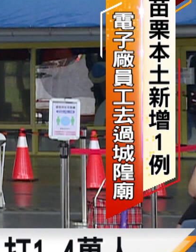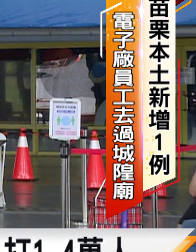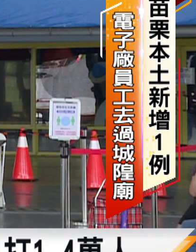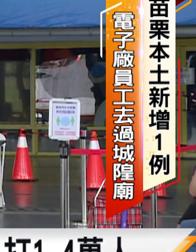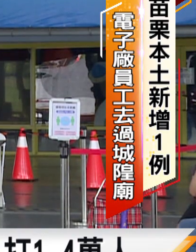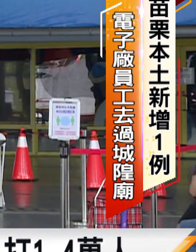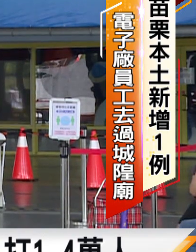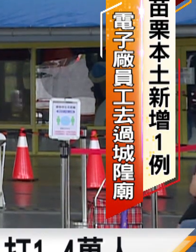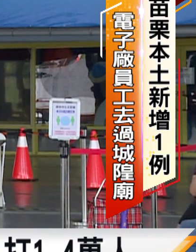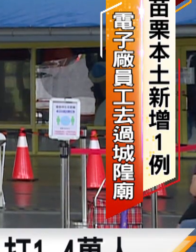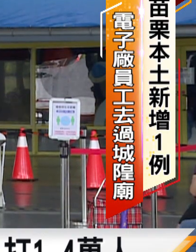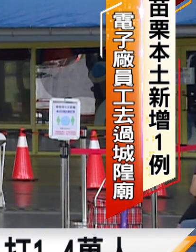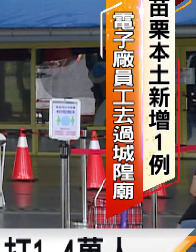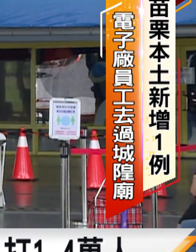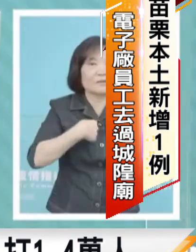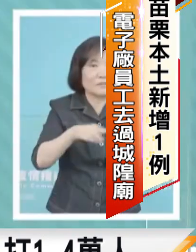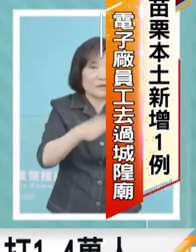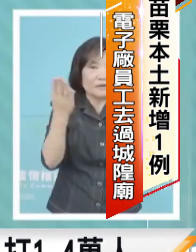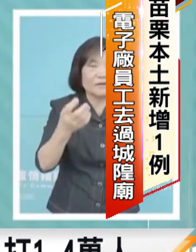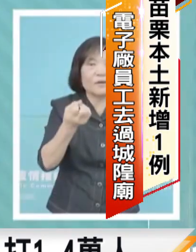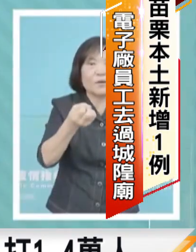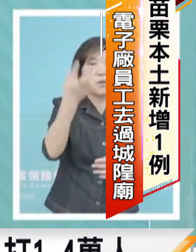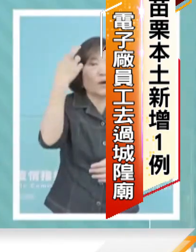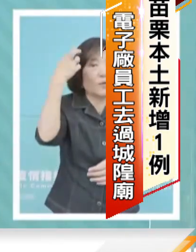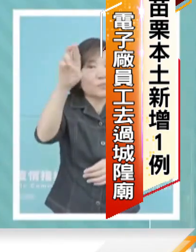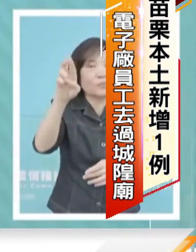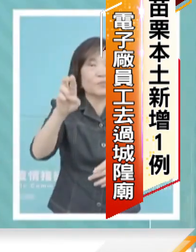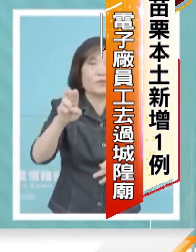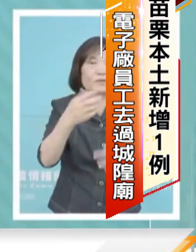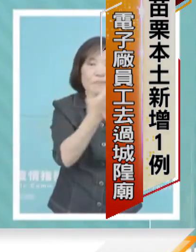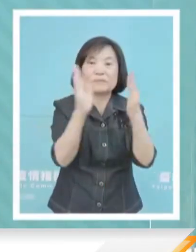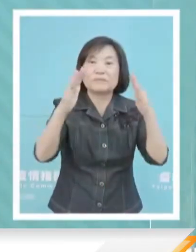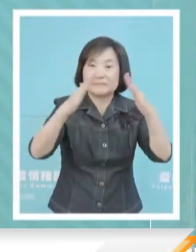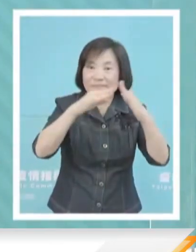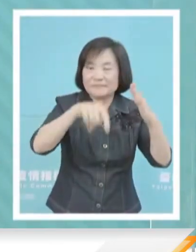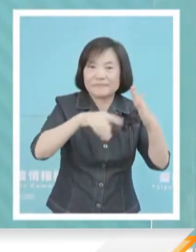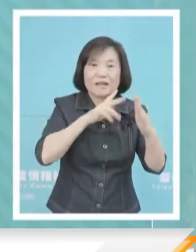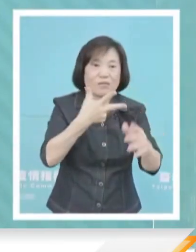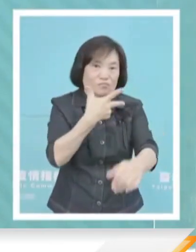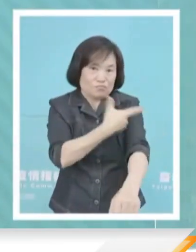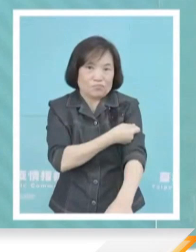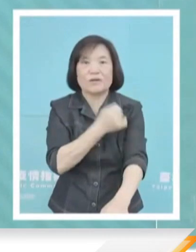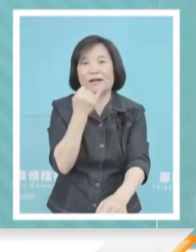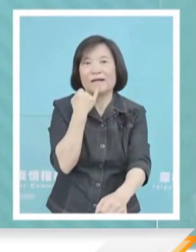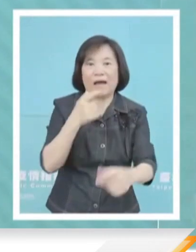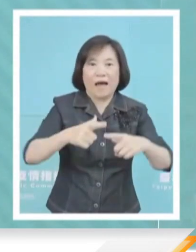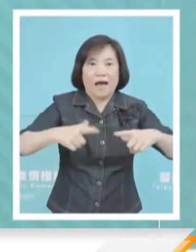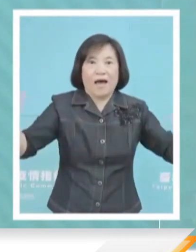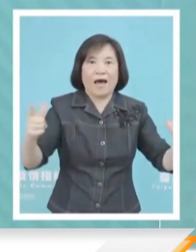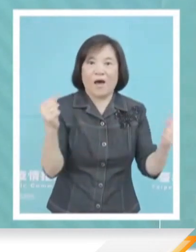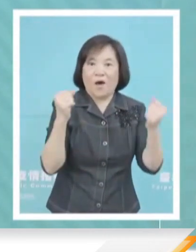第一个，可不能漏气。 花博的这个大型的注射站，你知道吗？